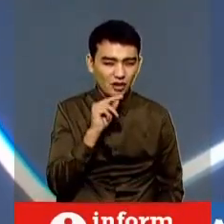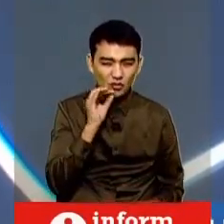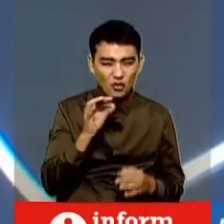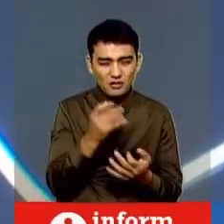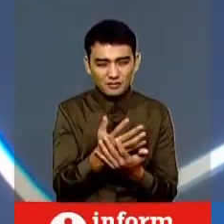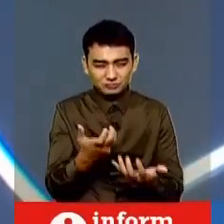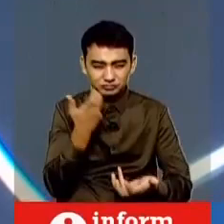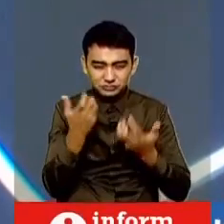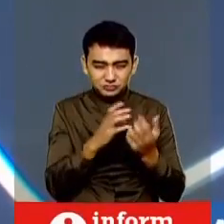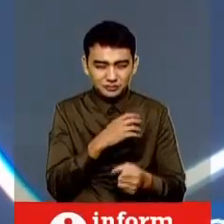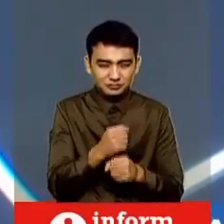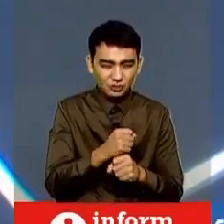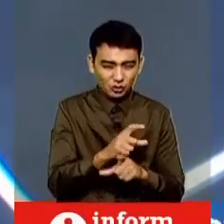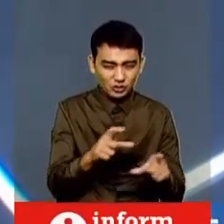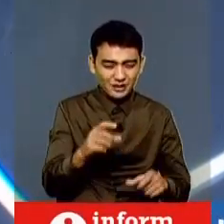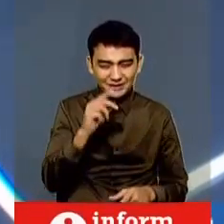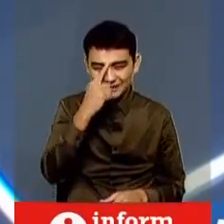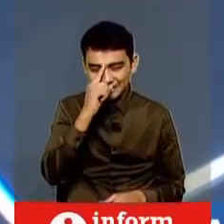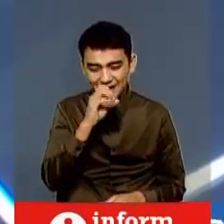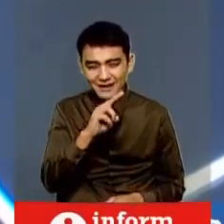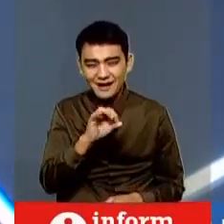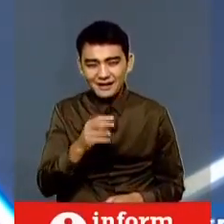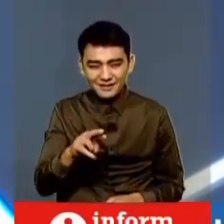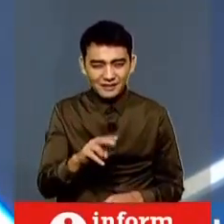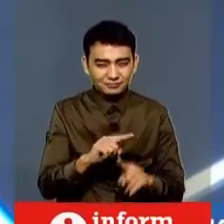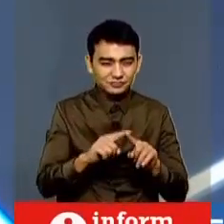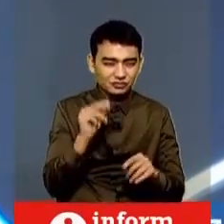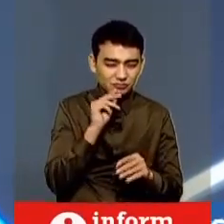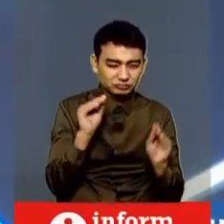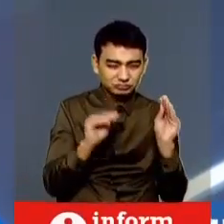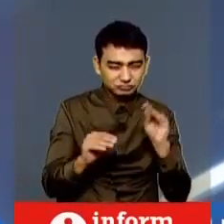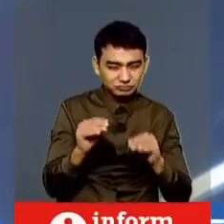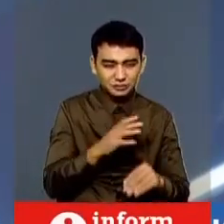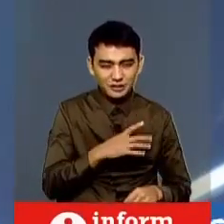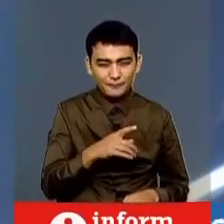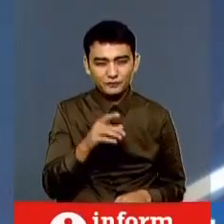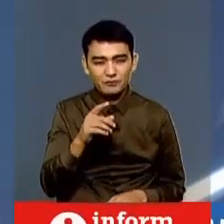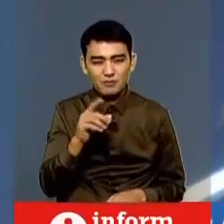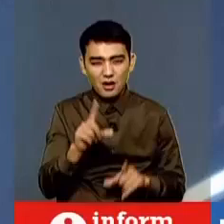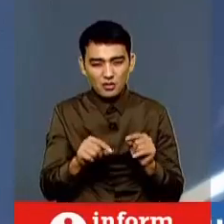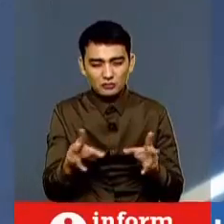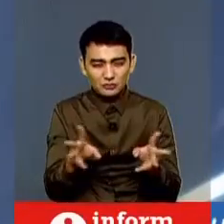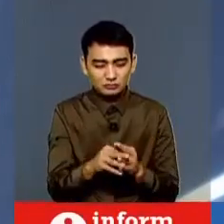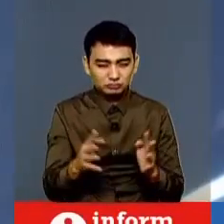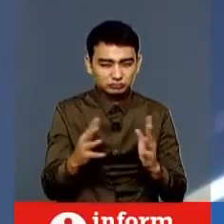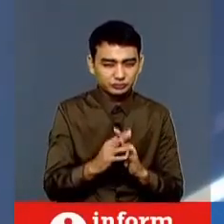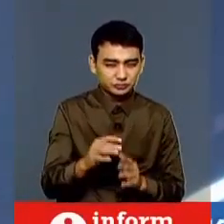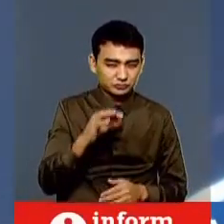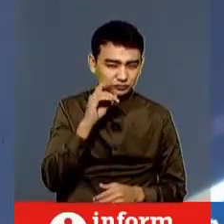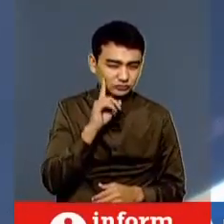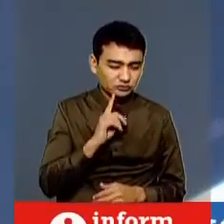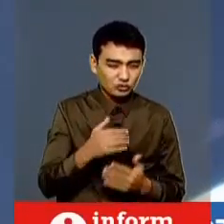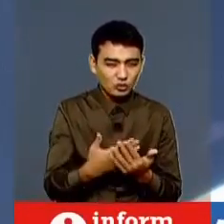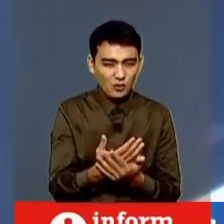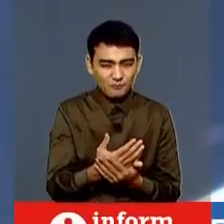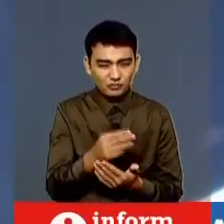жан-жақты зерттеген қызметкерлер Үндістан мен Кенияның таңғажайып өнімдерін қосқан. Сүтпен керемет үйлесім табатын жаңа сусынның ерекшелігі